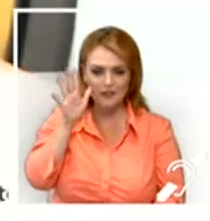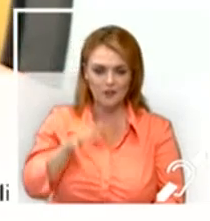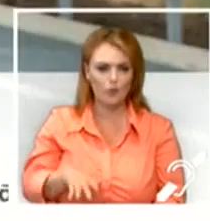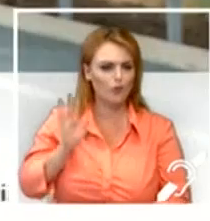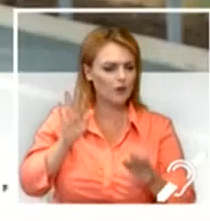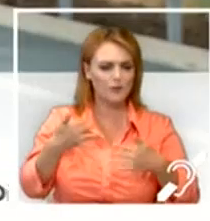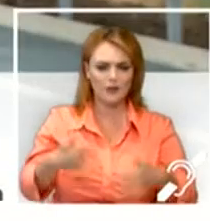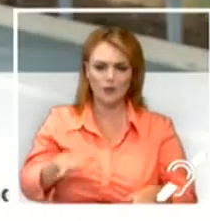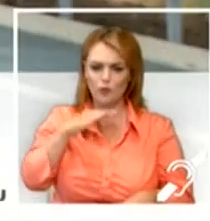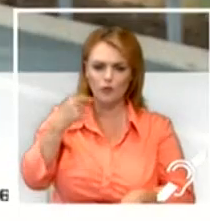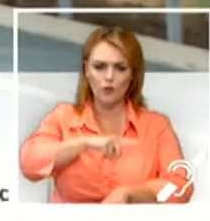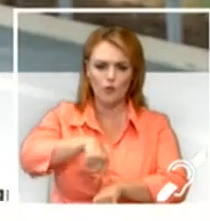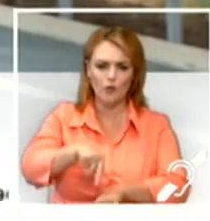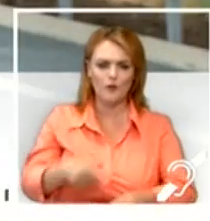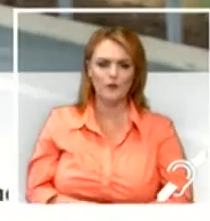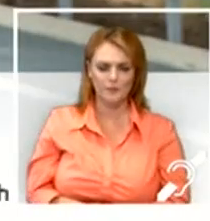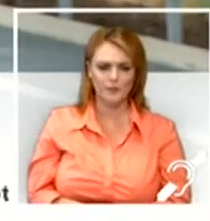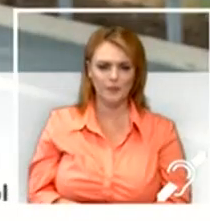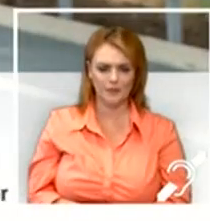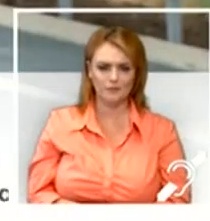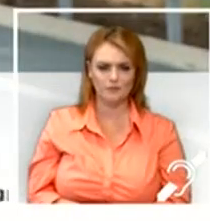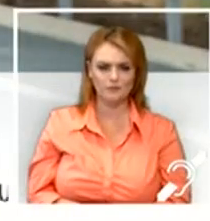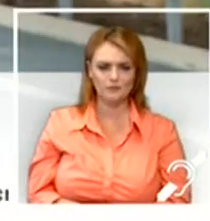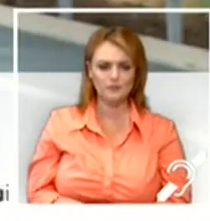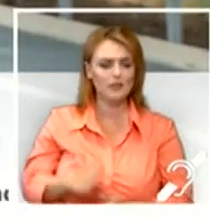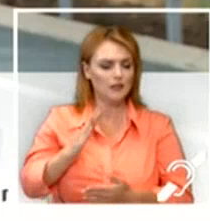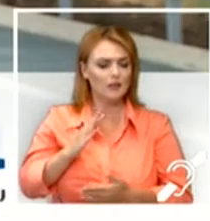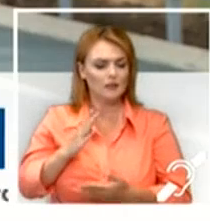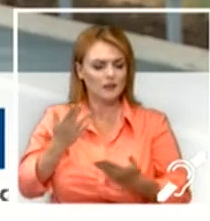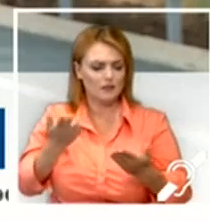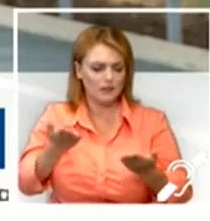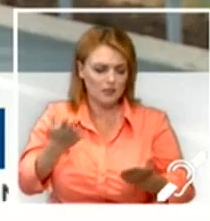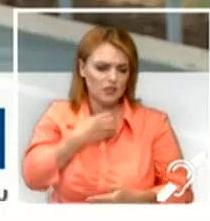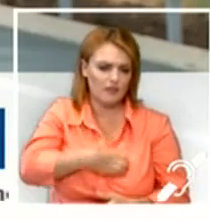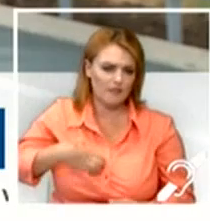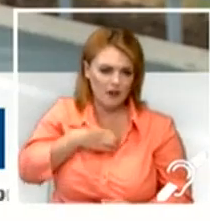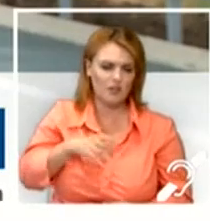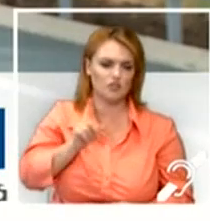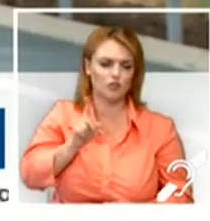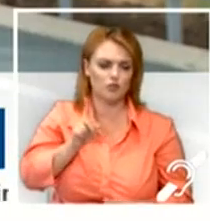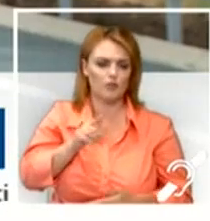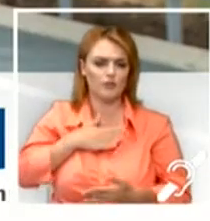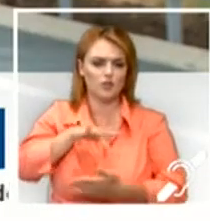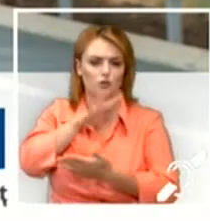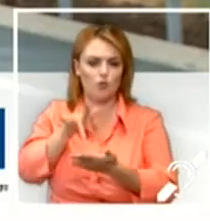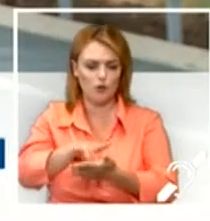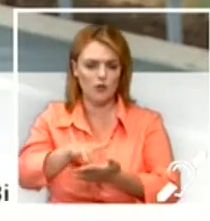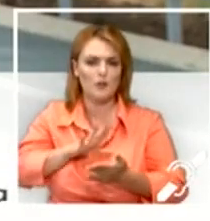ore făceai. Este foarte important pentru a scoate traficul din orașul Slatina